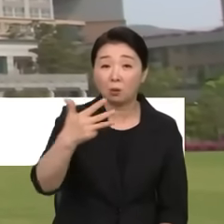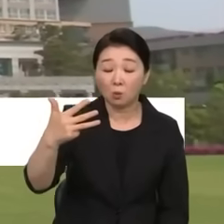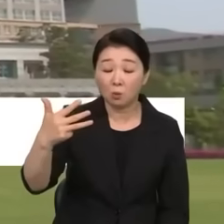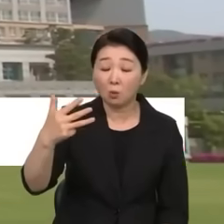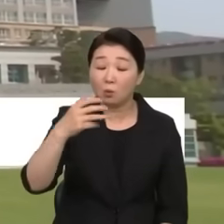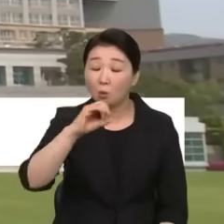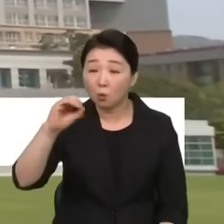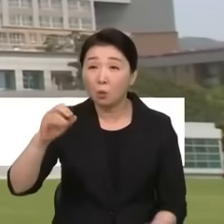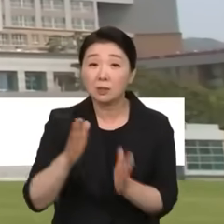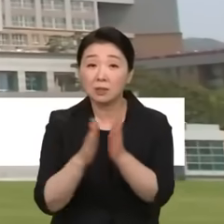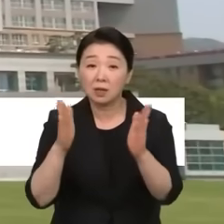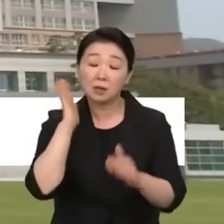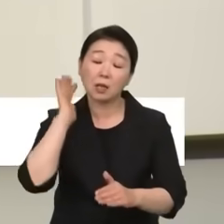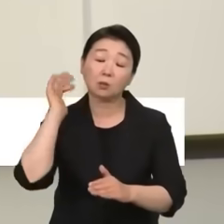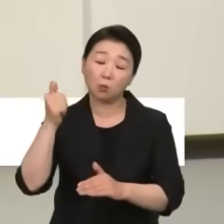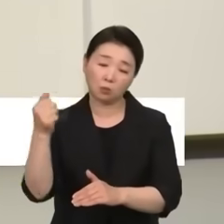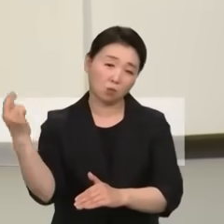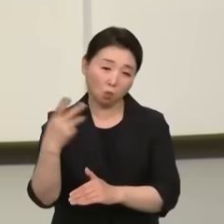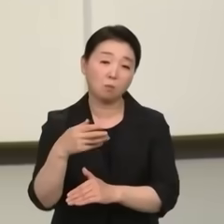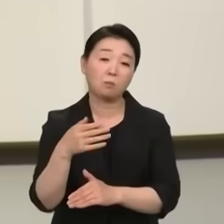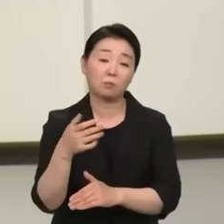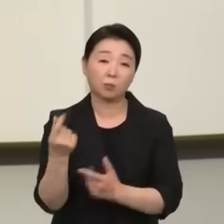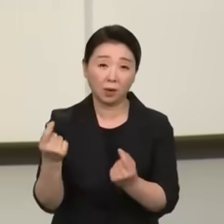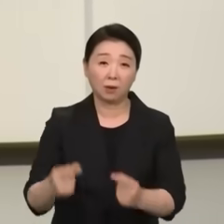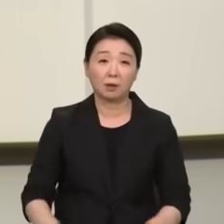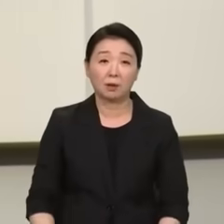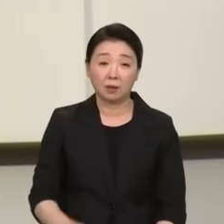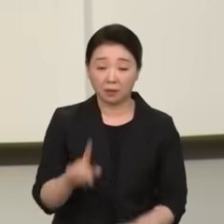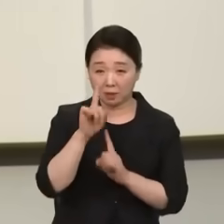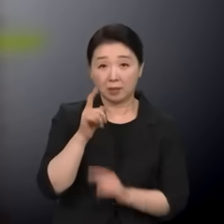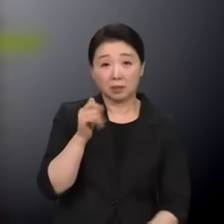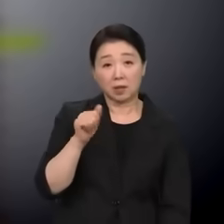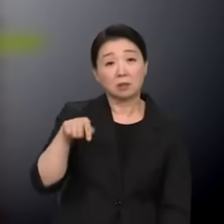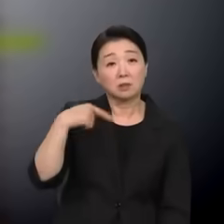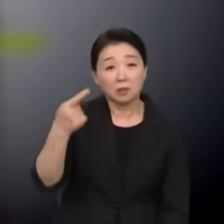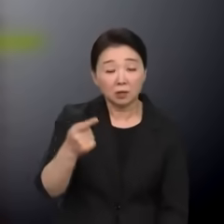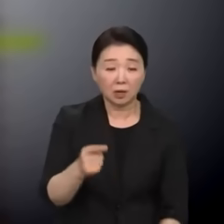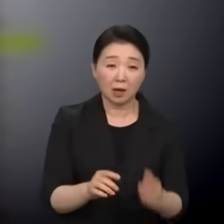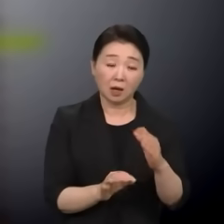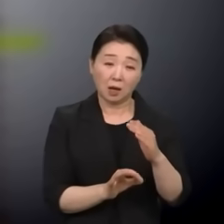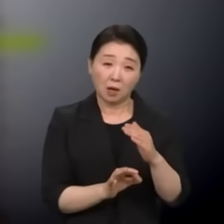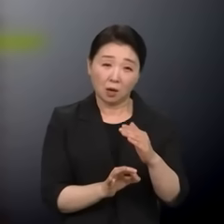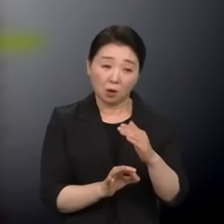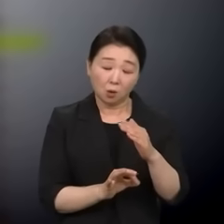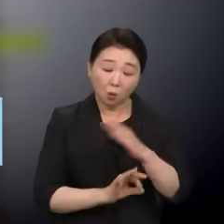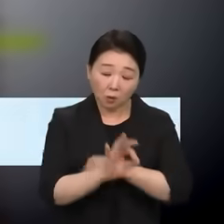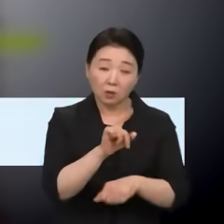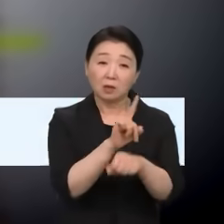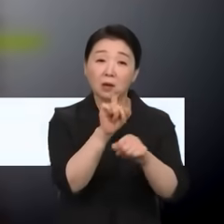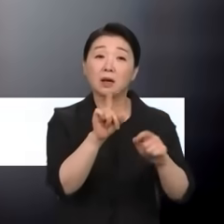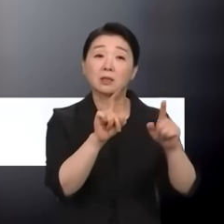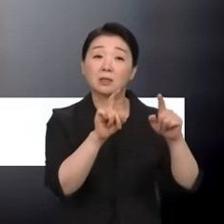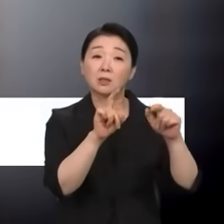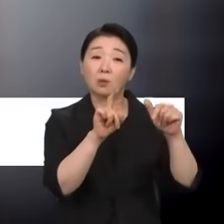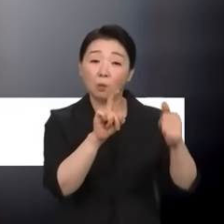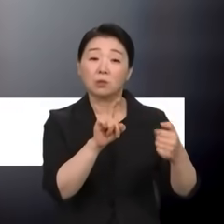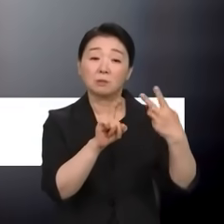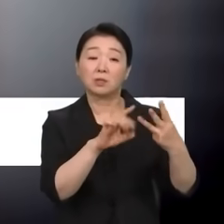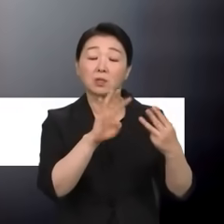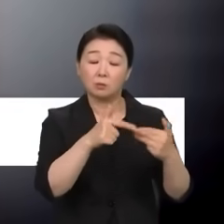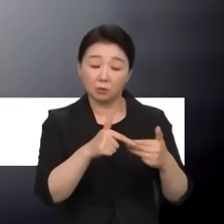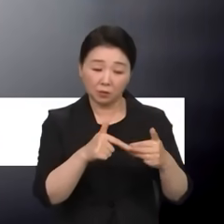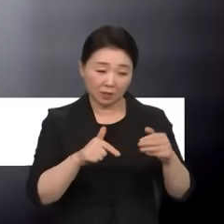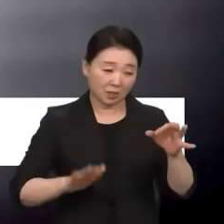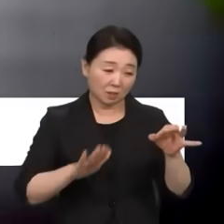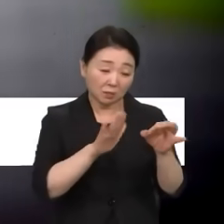시작하는 건 대통령실의 고유 번호입니다. 이 전 장관은 그 직후인 오전 11시 57분 보좌관의 휴대전화로 김계환